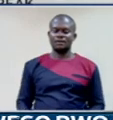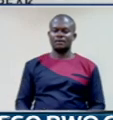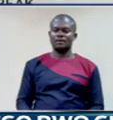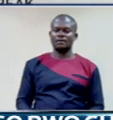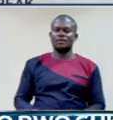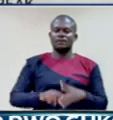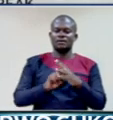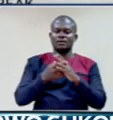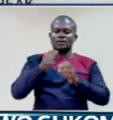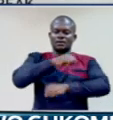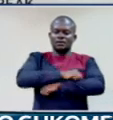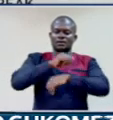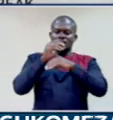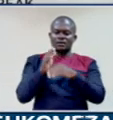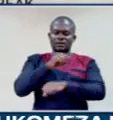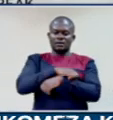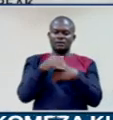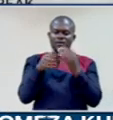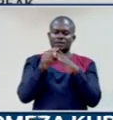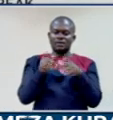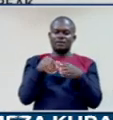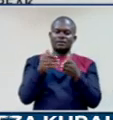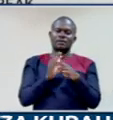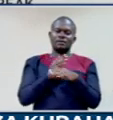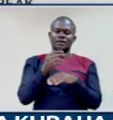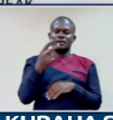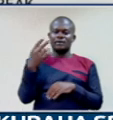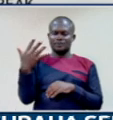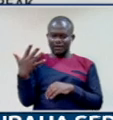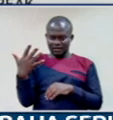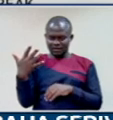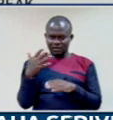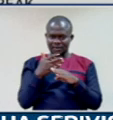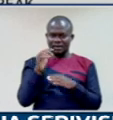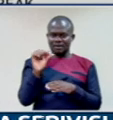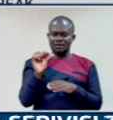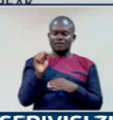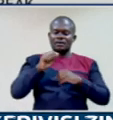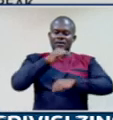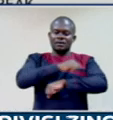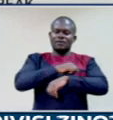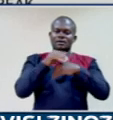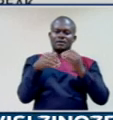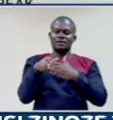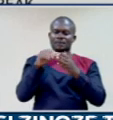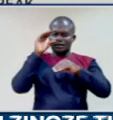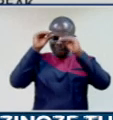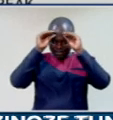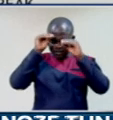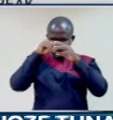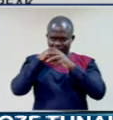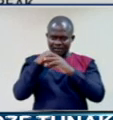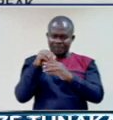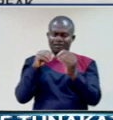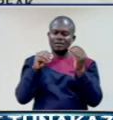duhereye kuri abanyeshuri bari hano bagera muri 25 barenga gato. Abanyeshuri barigira